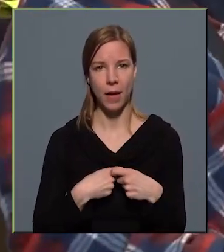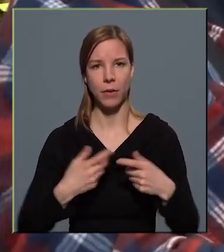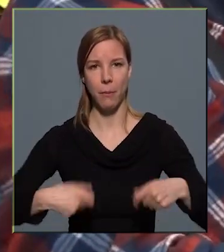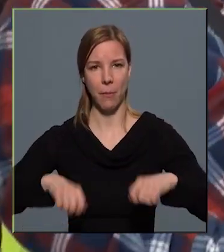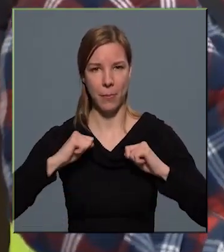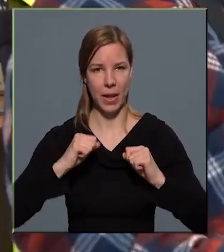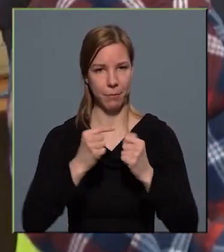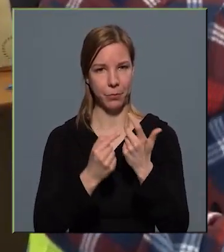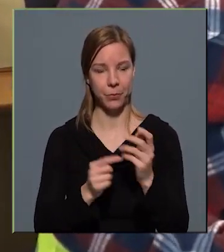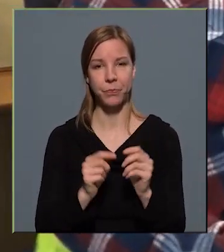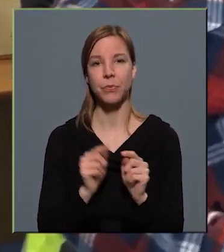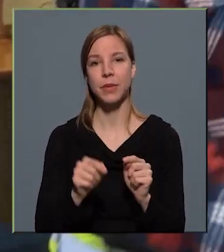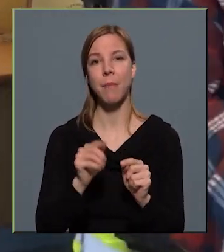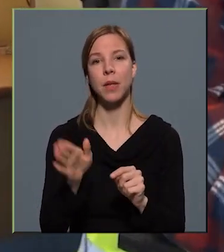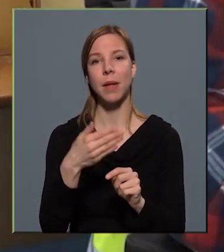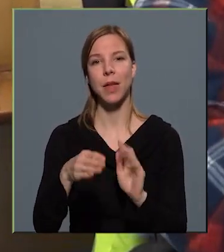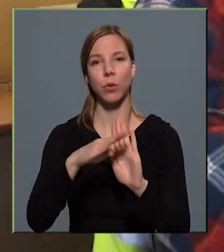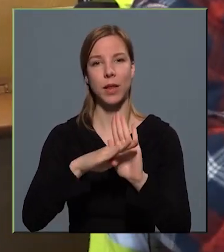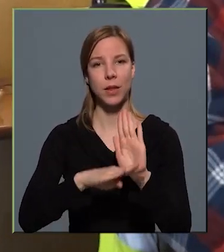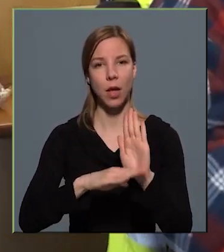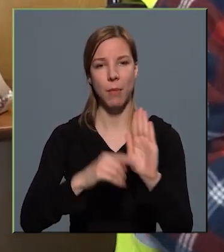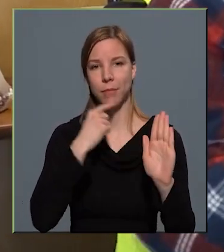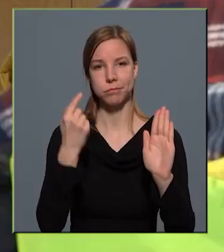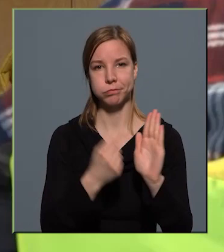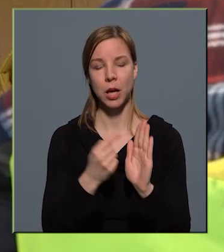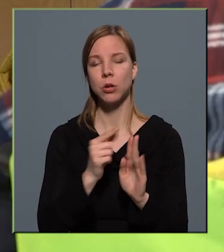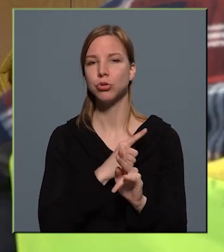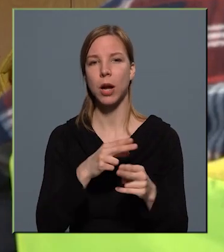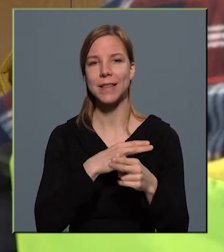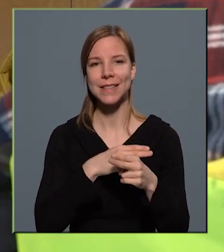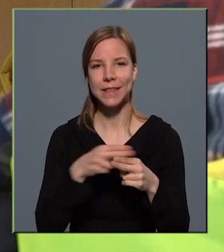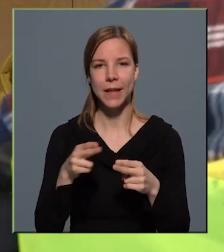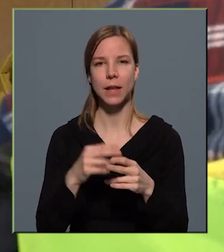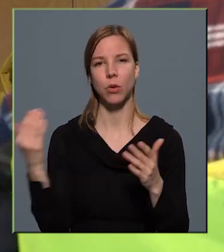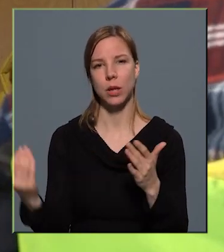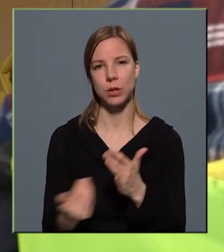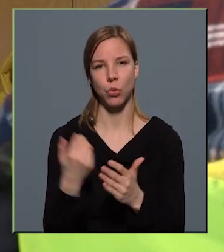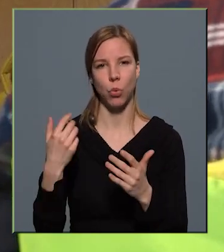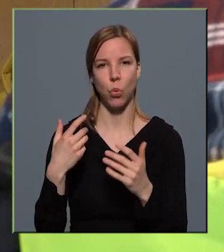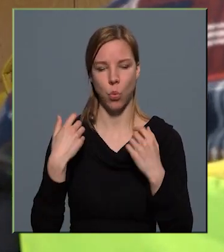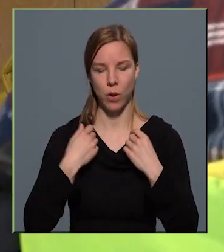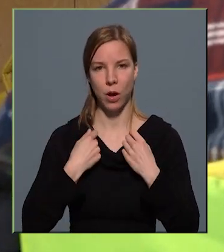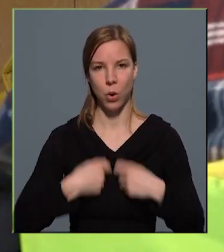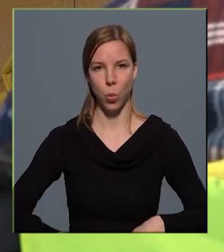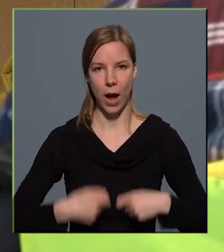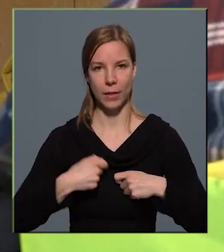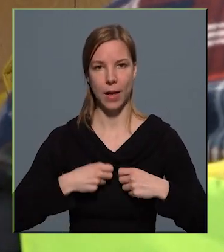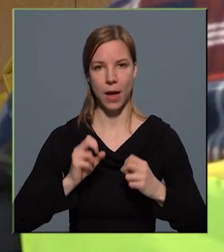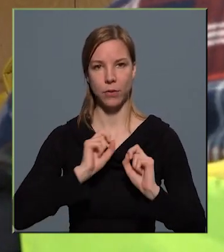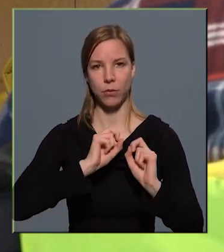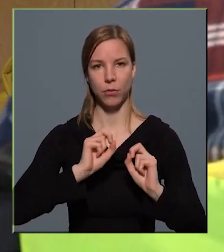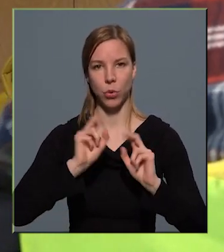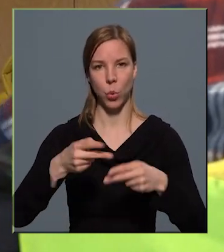szabályoknak megfelelően kizárólag tisztított és új ruhát, tehát vákumcsomagolt ruhát lehetne elküldeni, és ez nagyon-nagyon